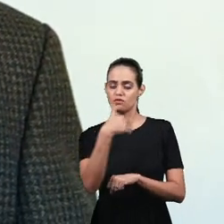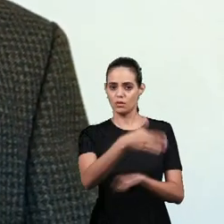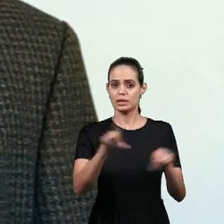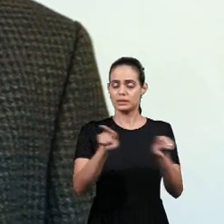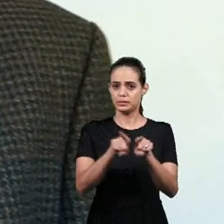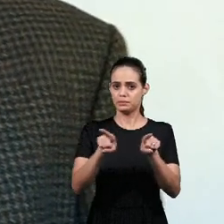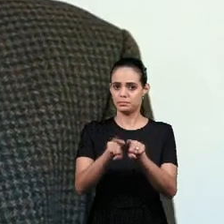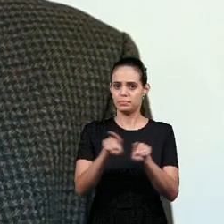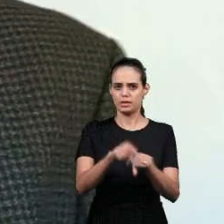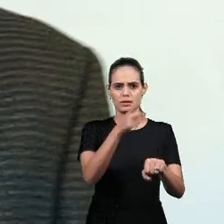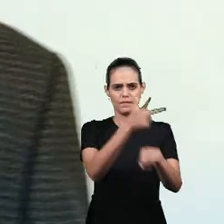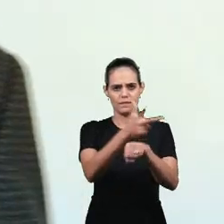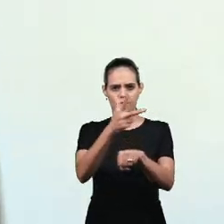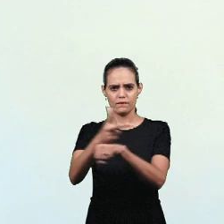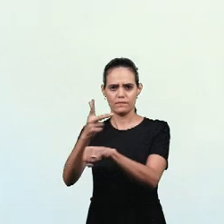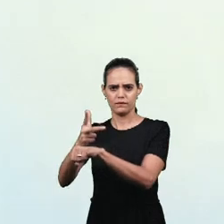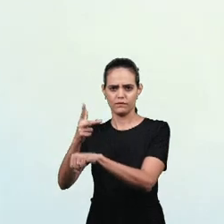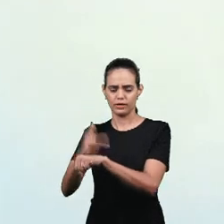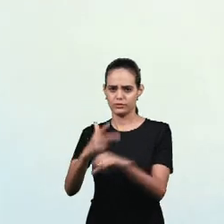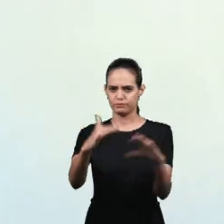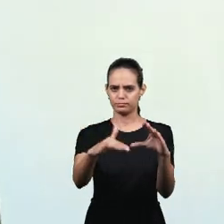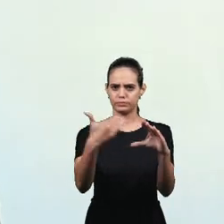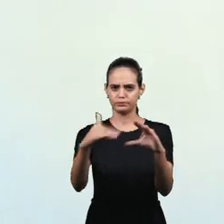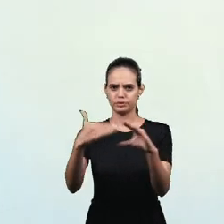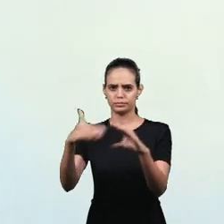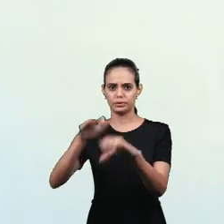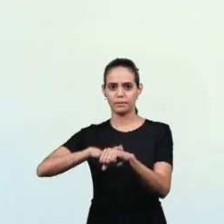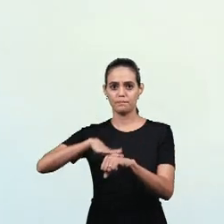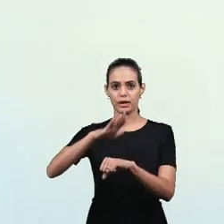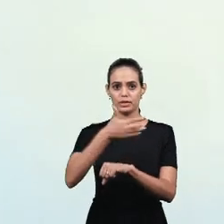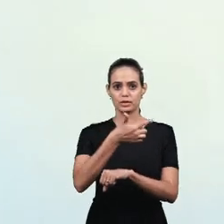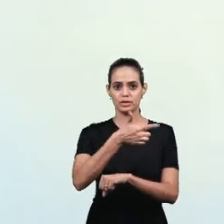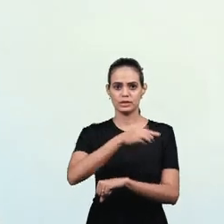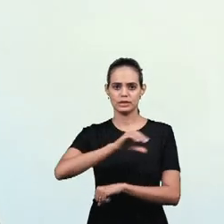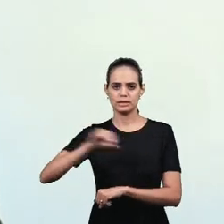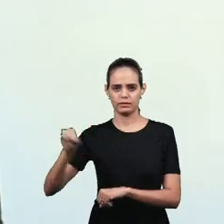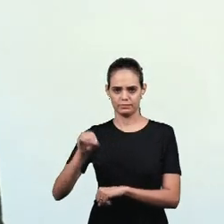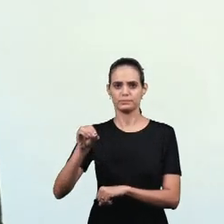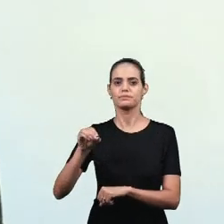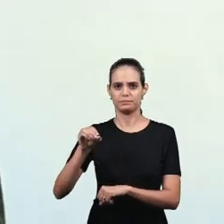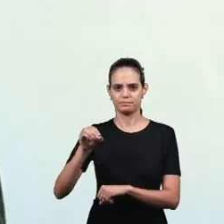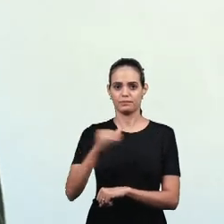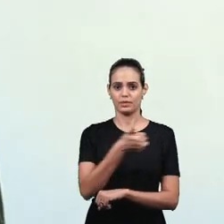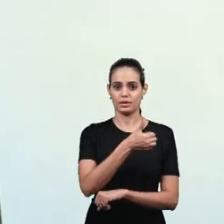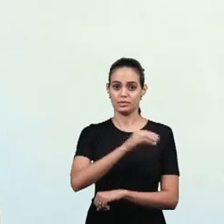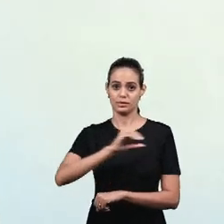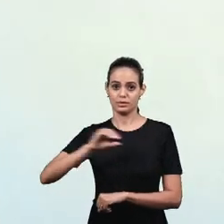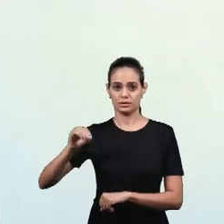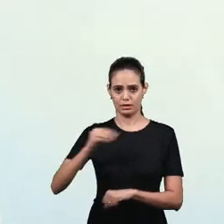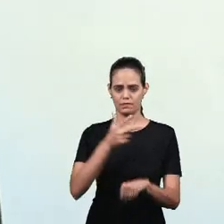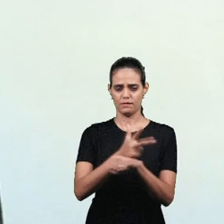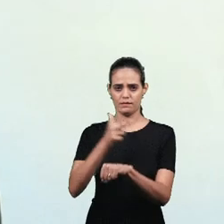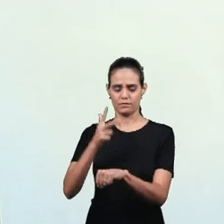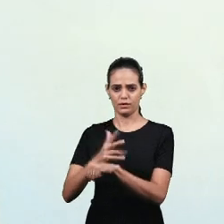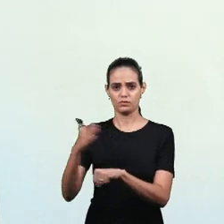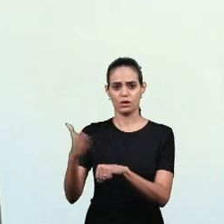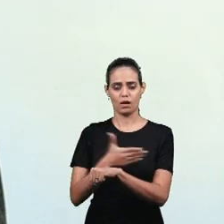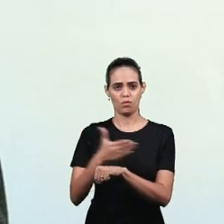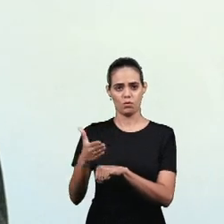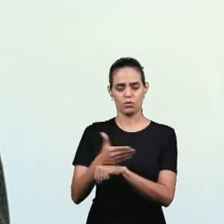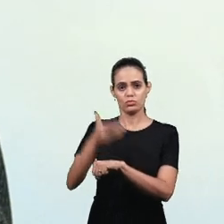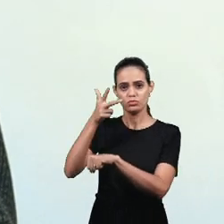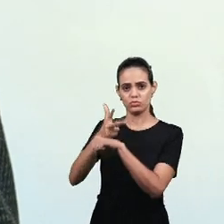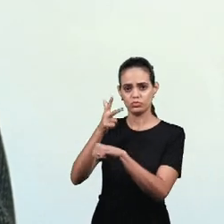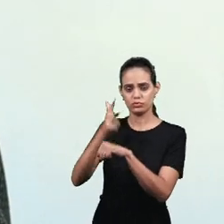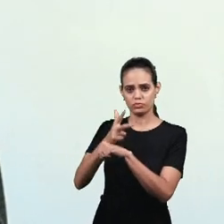été envoyées. Et nous, naturellement, nous allons présenter quelques-uns de ces vidéos, mais demain, à 19h30, nous